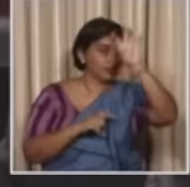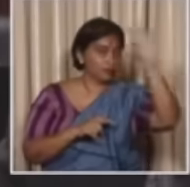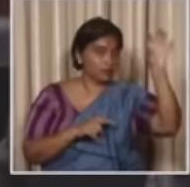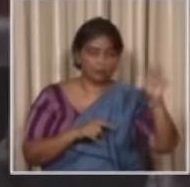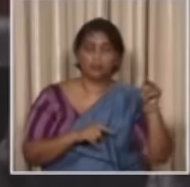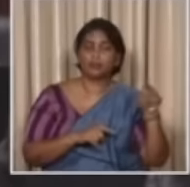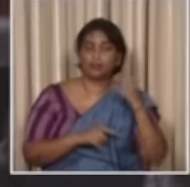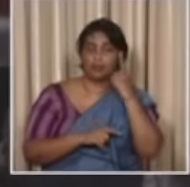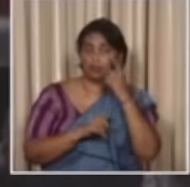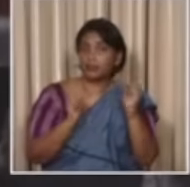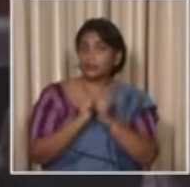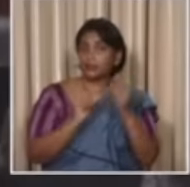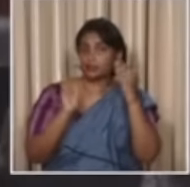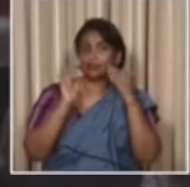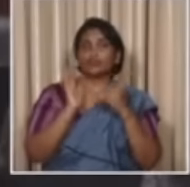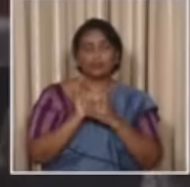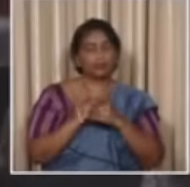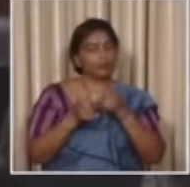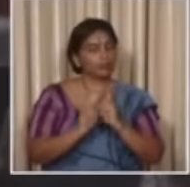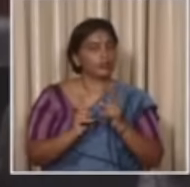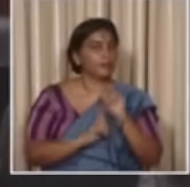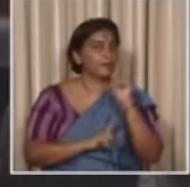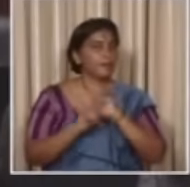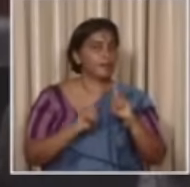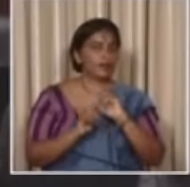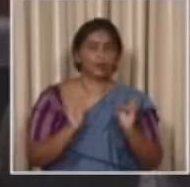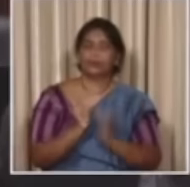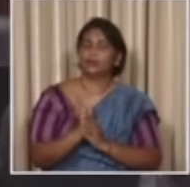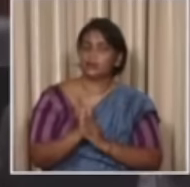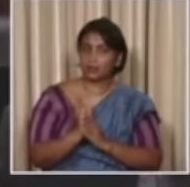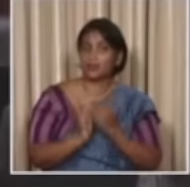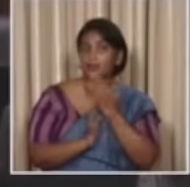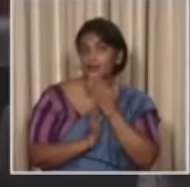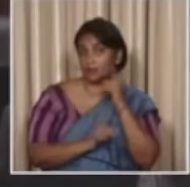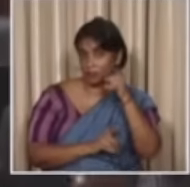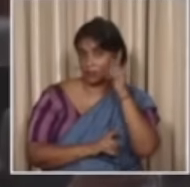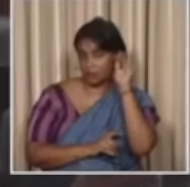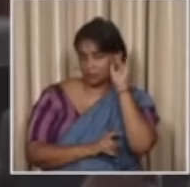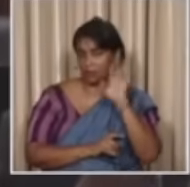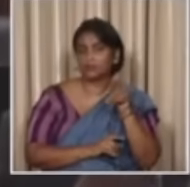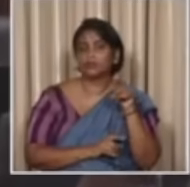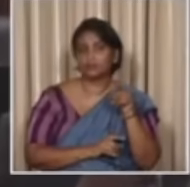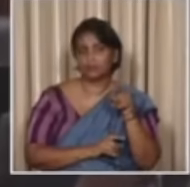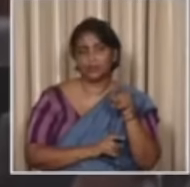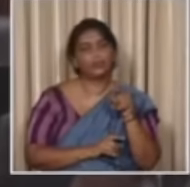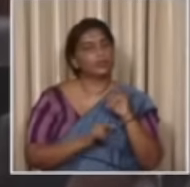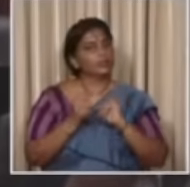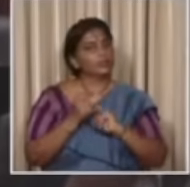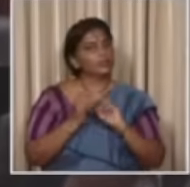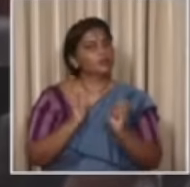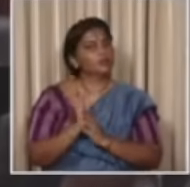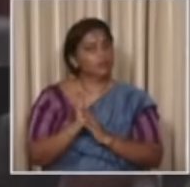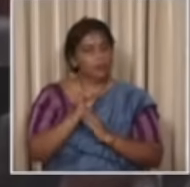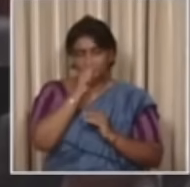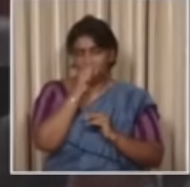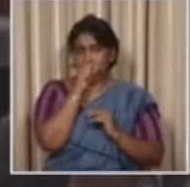තියෙනවා බුද්ධි කටයුතු පිළිබඳ ස්ථාවර පාර්ලිමේන්තු කාරක සභා. ඇමරිකාවේ ඔබතුමා අහලා ඇති සෙනෙට් කමිටි ඔන්